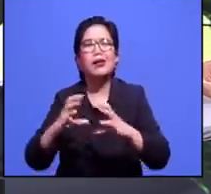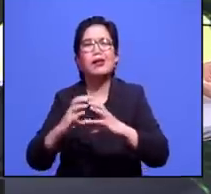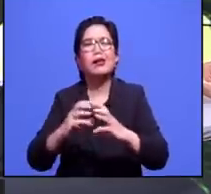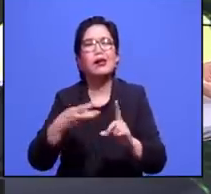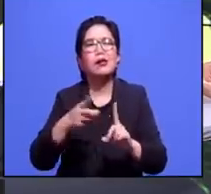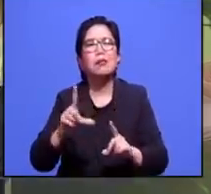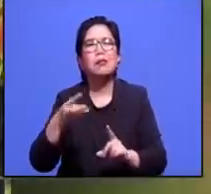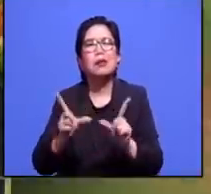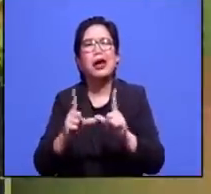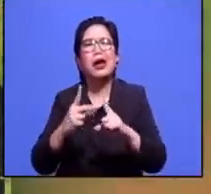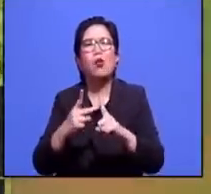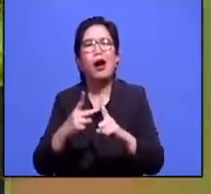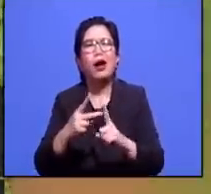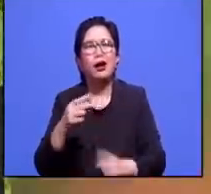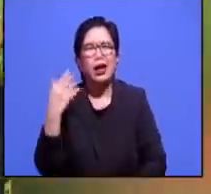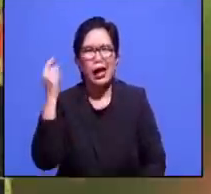air hujan